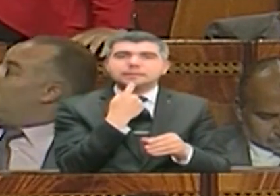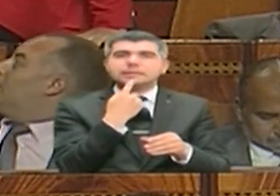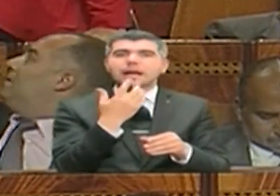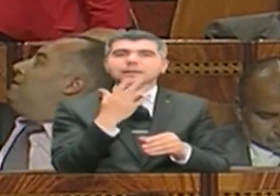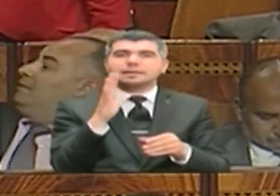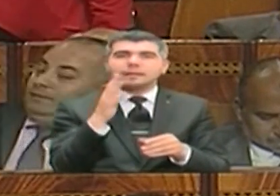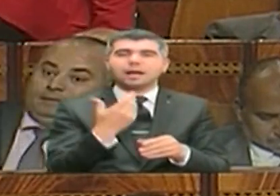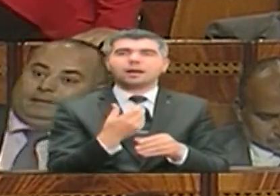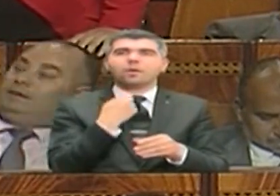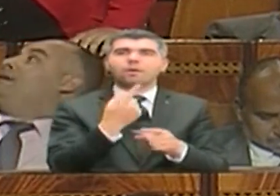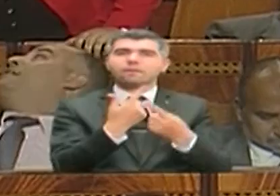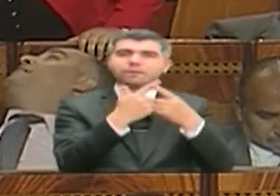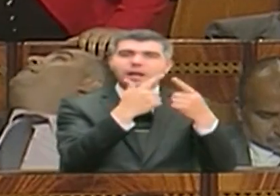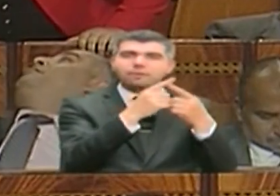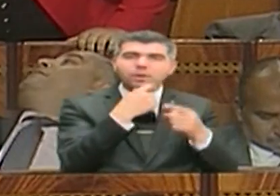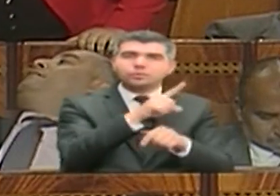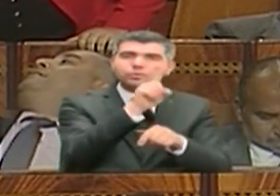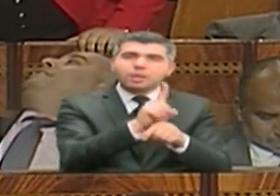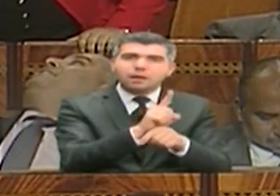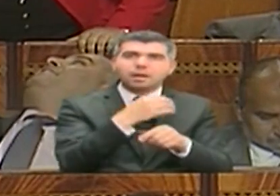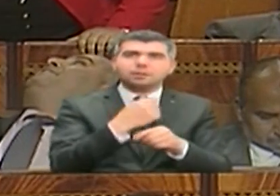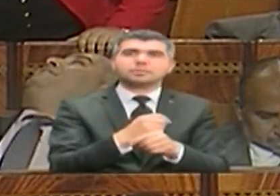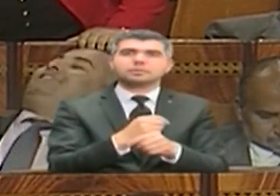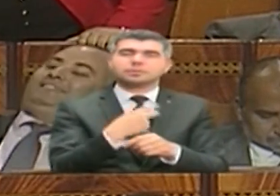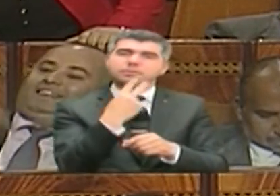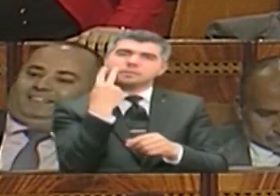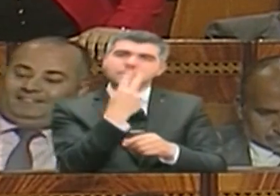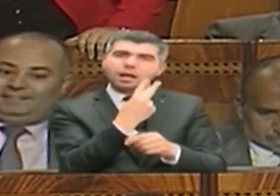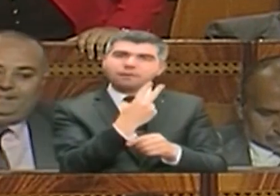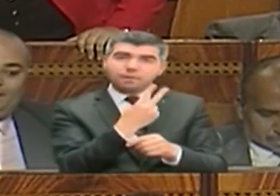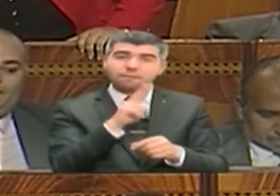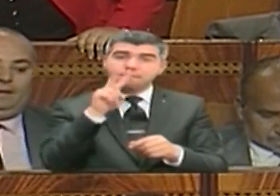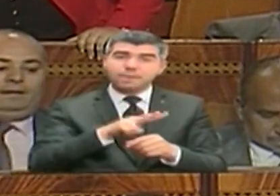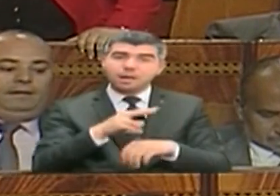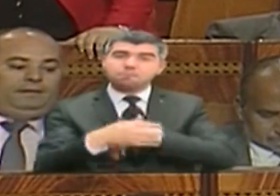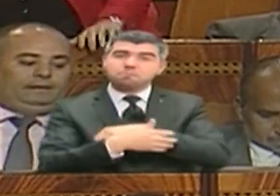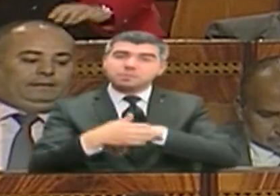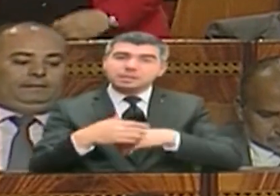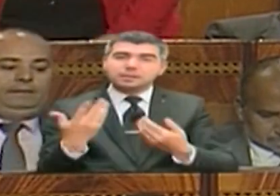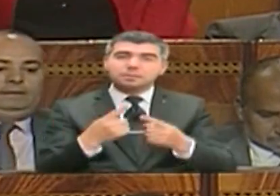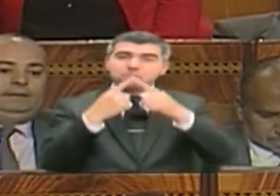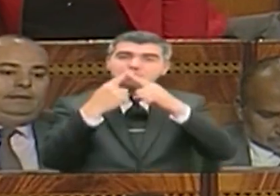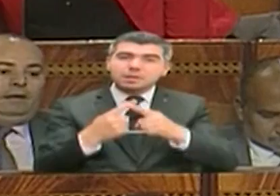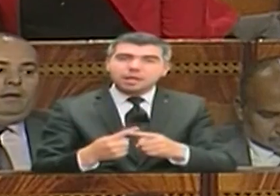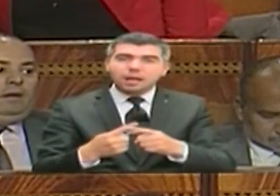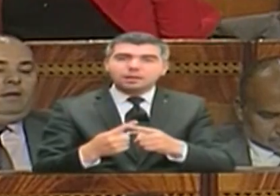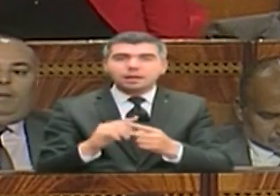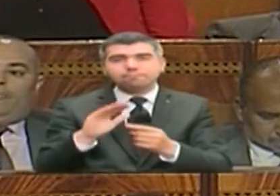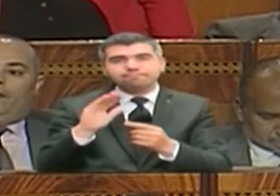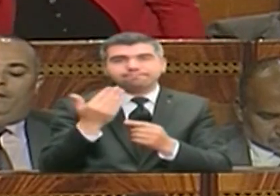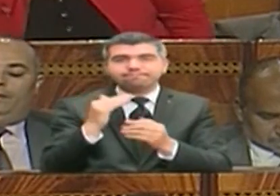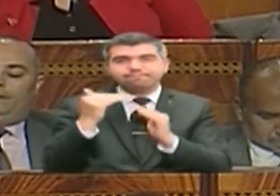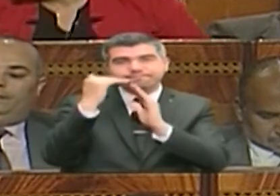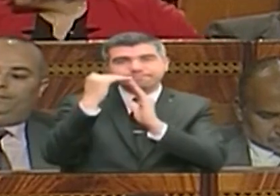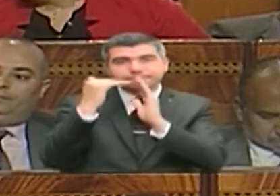تيزي وسليم، كناسة الشرقية والجوزات، تعاني من خصاص كبير على مستوى الإمكانات، مما يجعلها سيد الوزير عاجزة